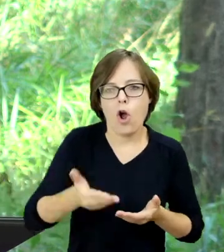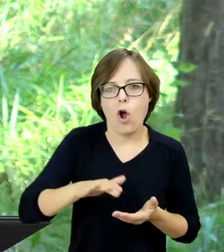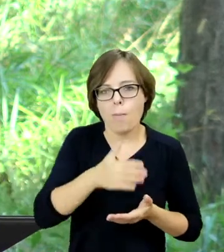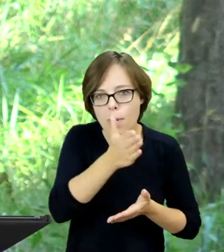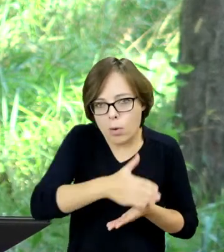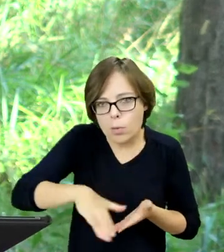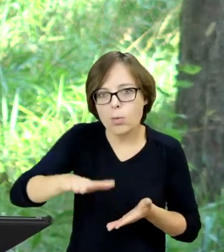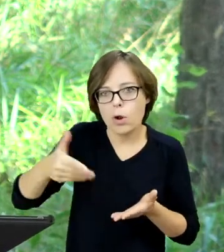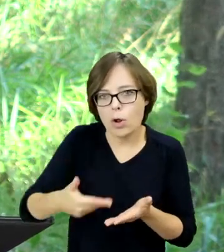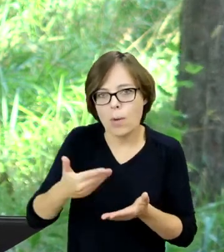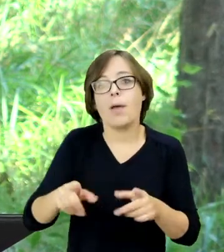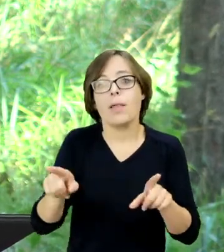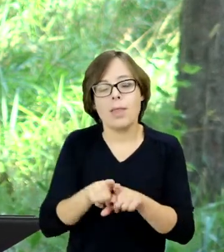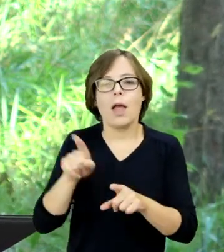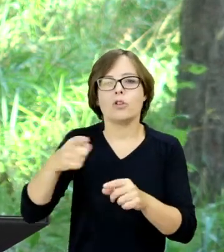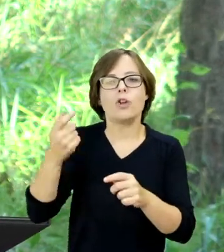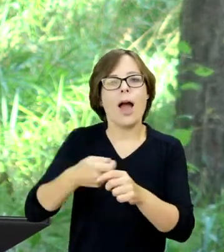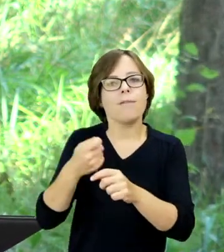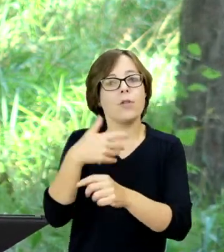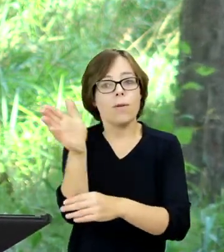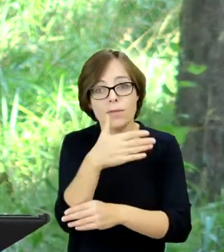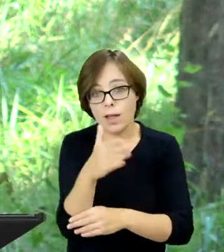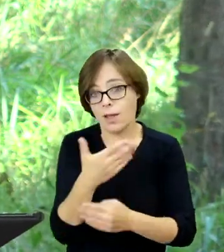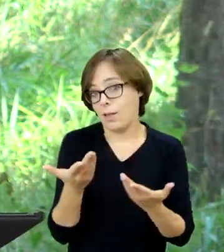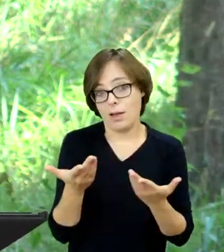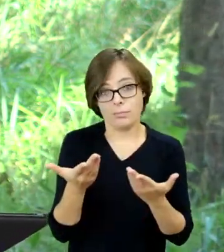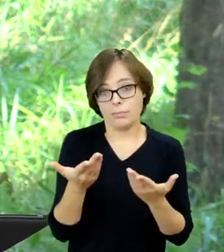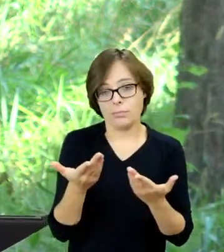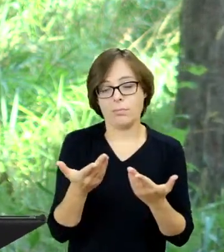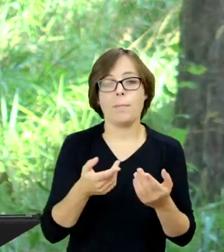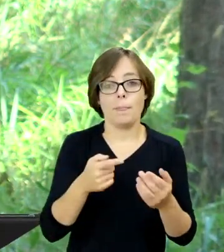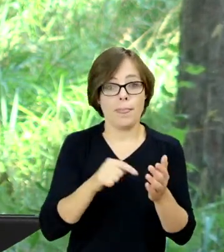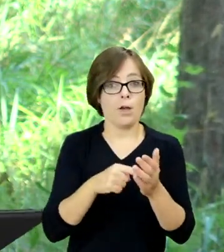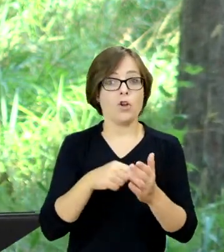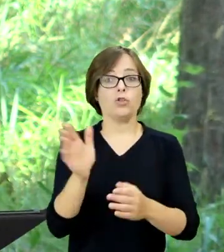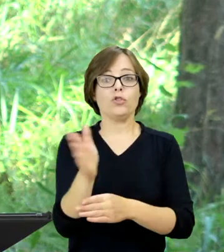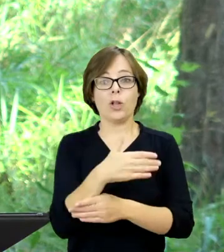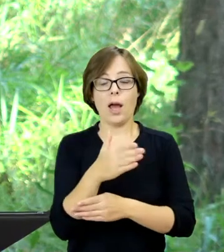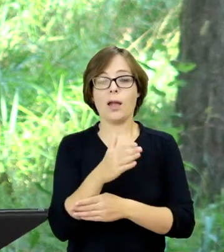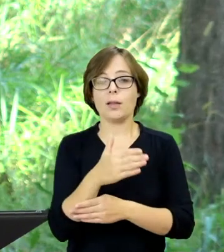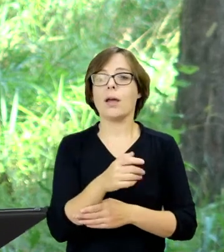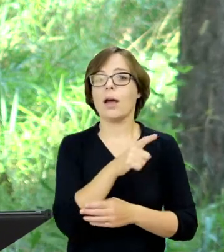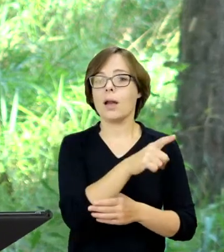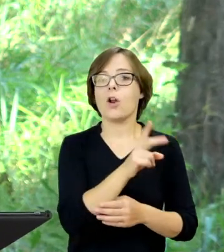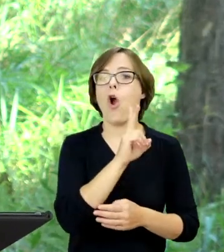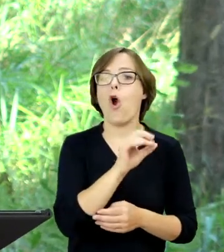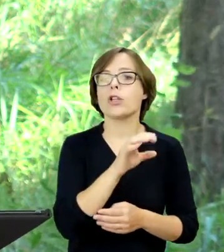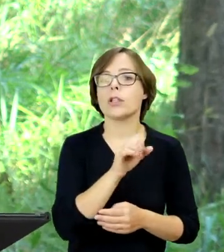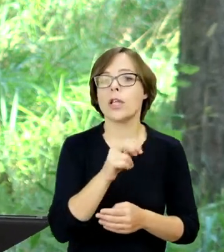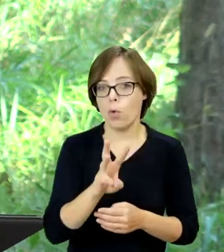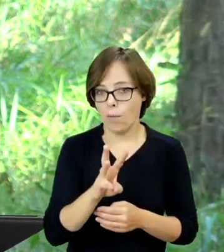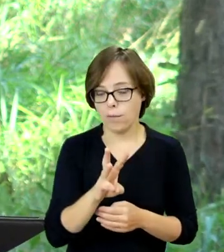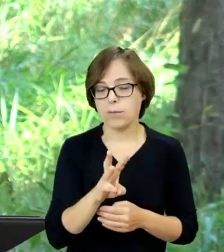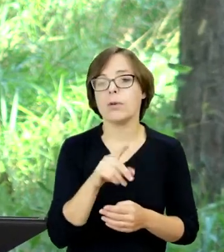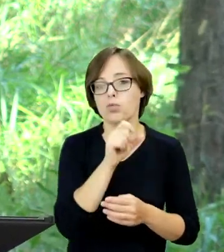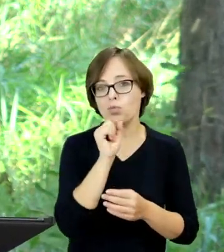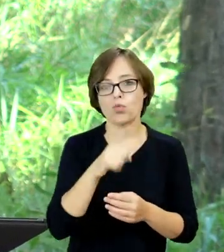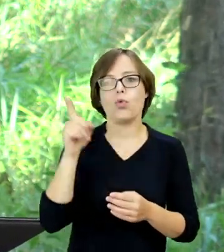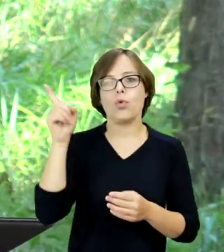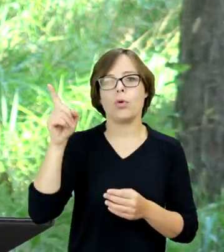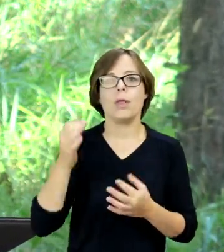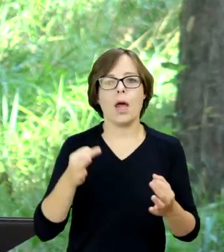oczywiście haftowały sztandar. Jeden z nich można, ten właśnie sztandar kosynierów żywią i bronią, można oglądać w Muzeum Wojska